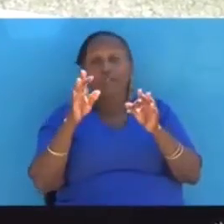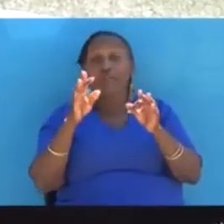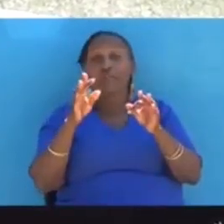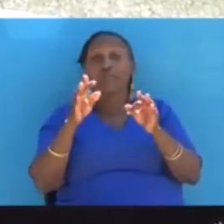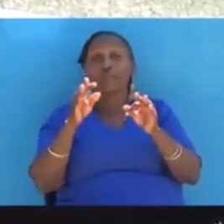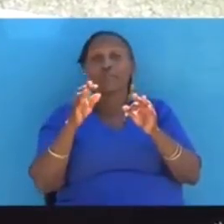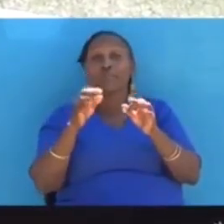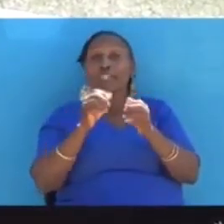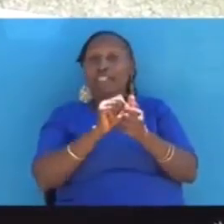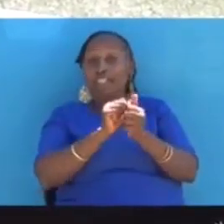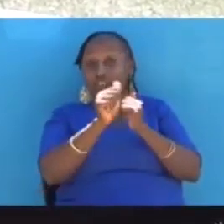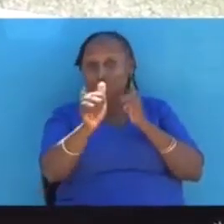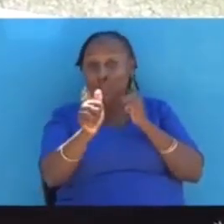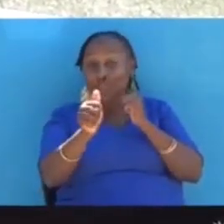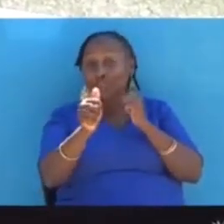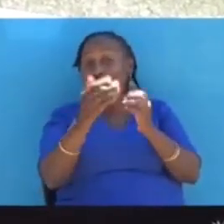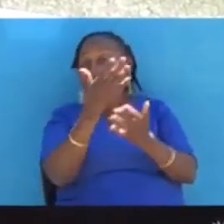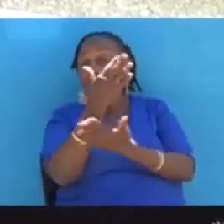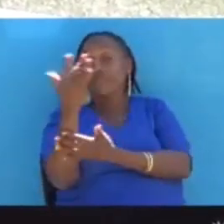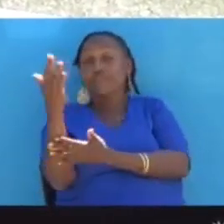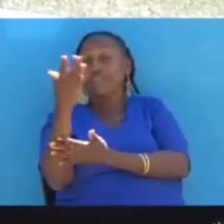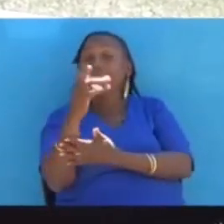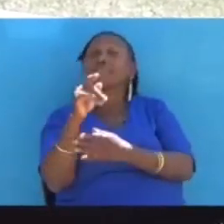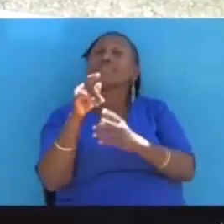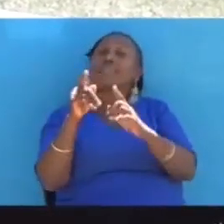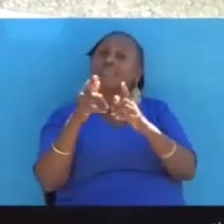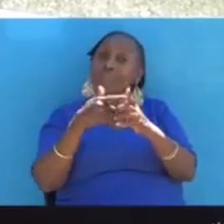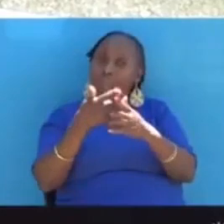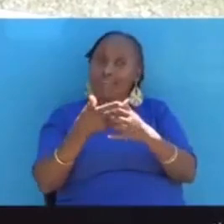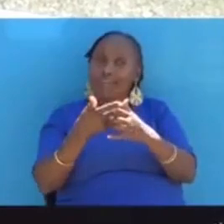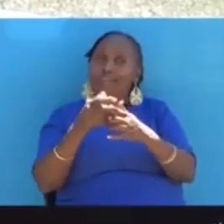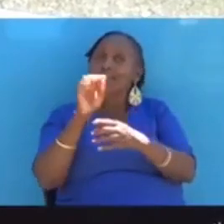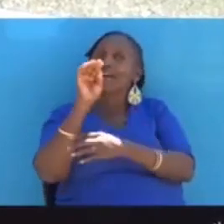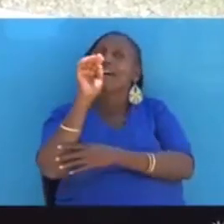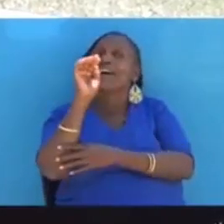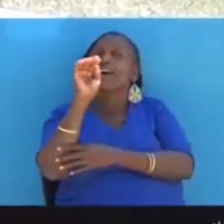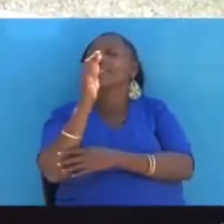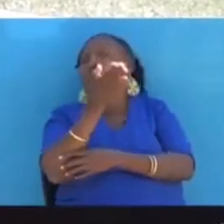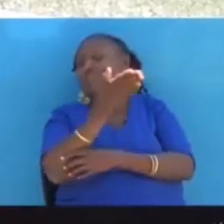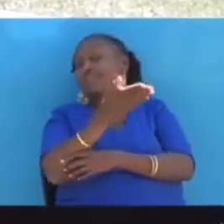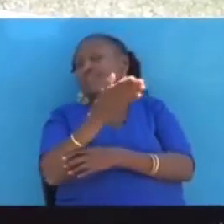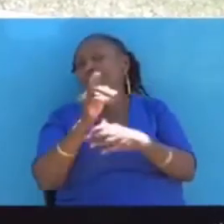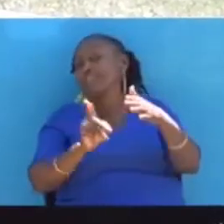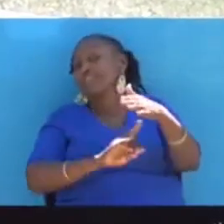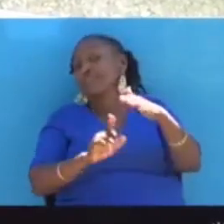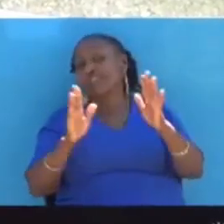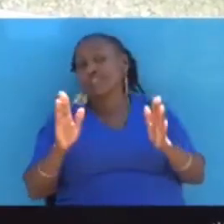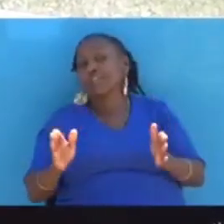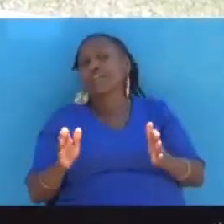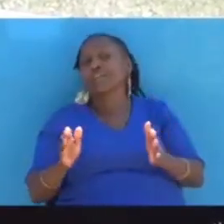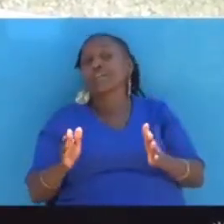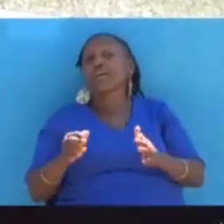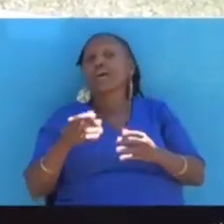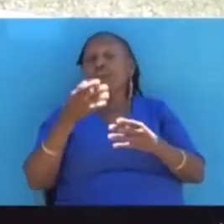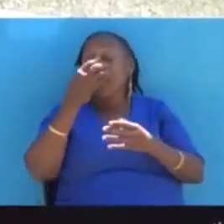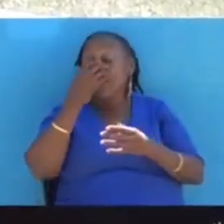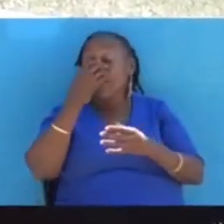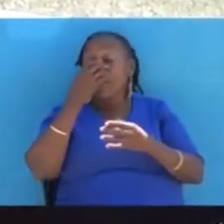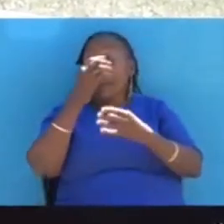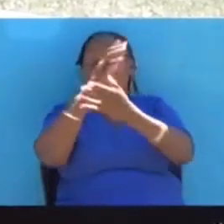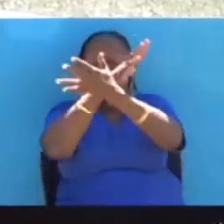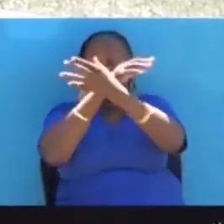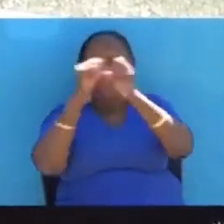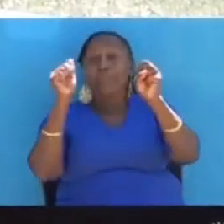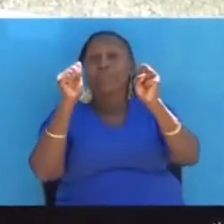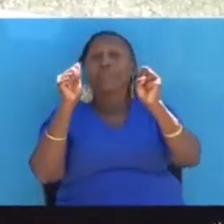waziri ndio wa misitu na mazingira, na rais anamwamini atalinda